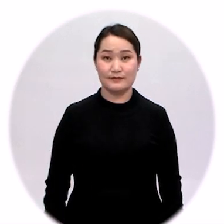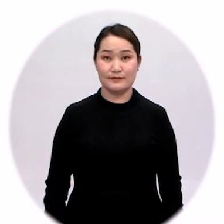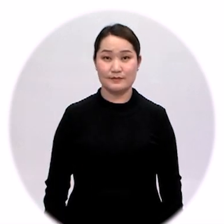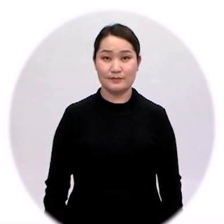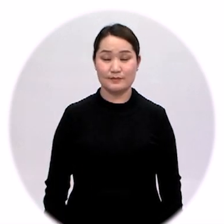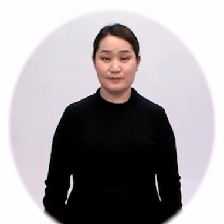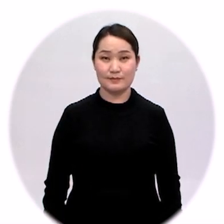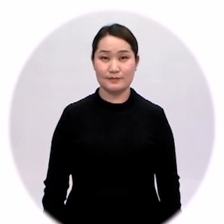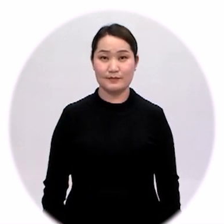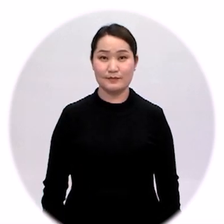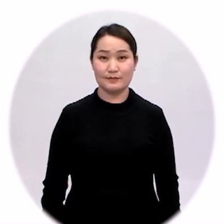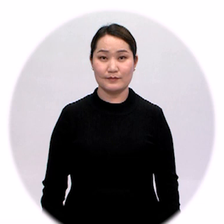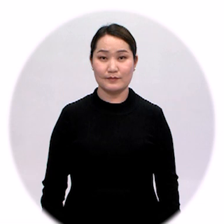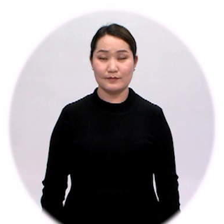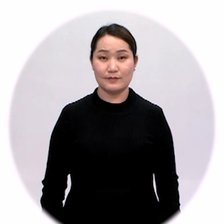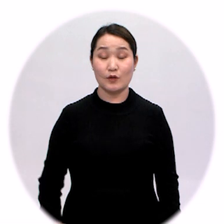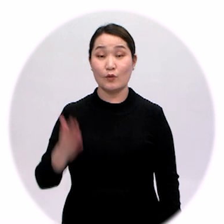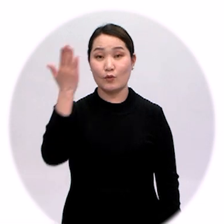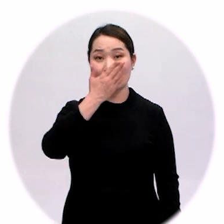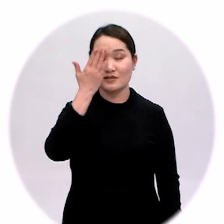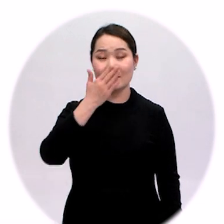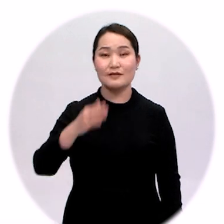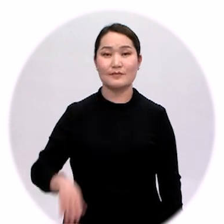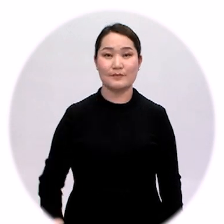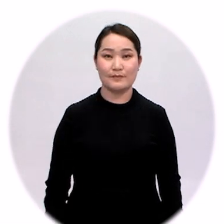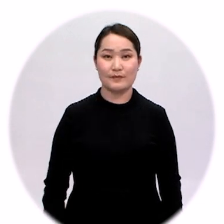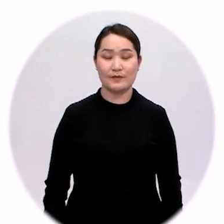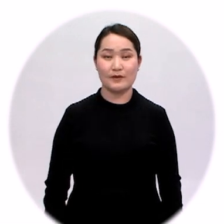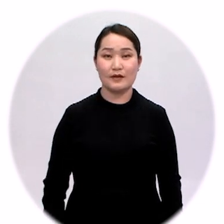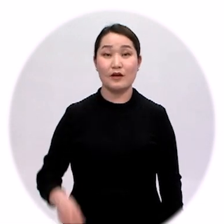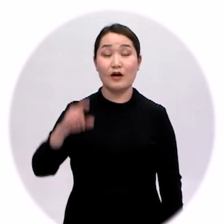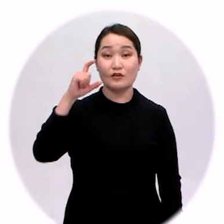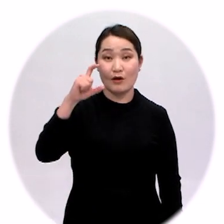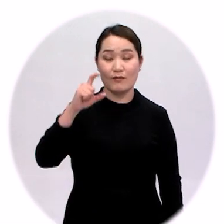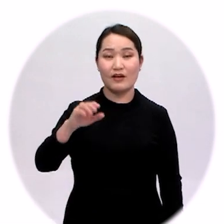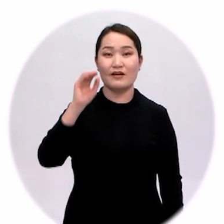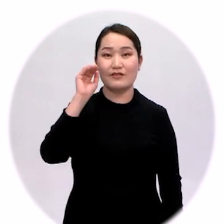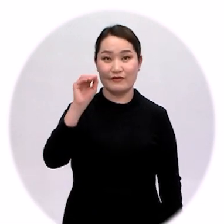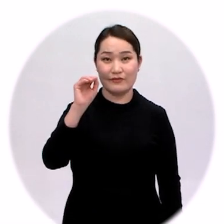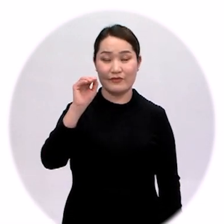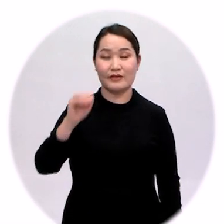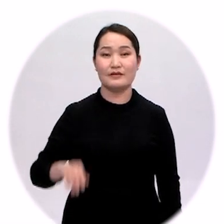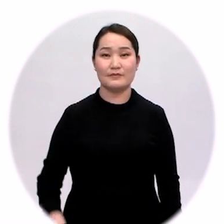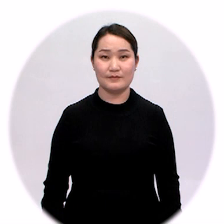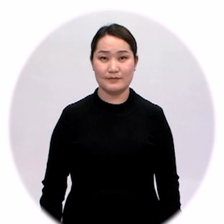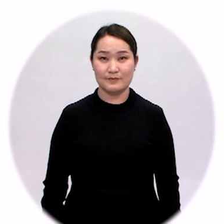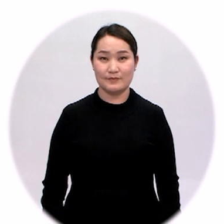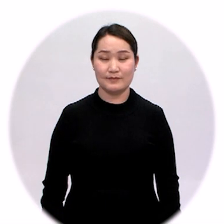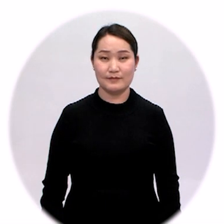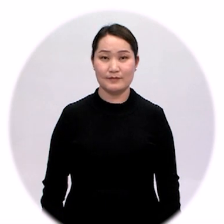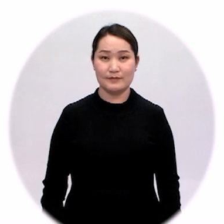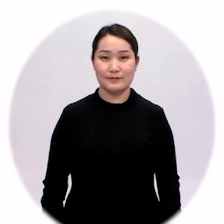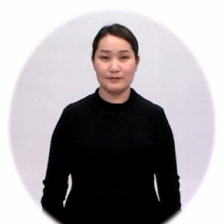байна. Үсгийг хамтдаа уншия. Дарамт том F